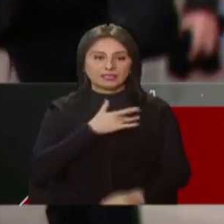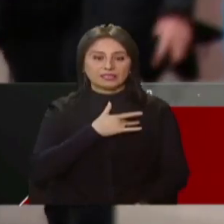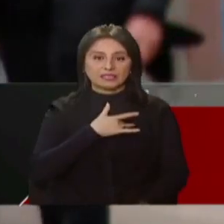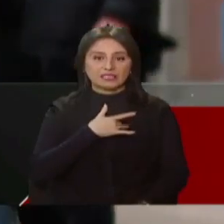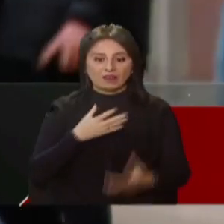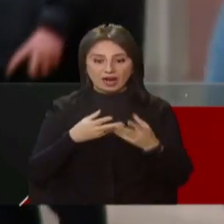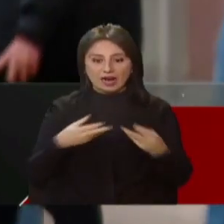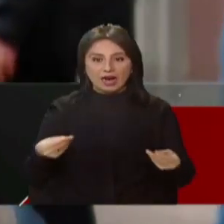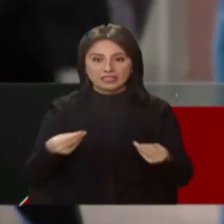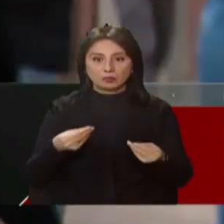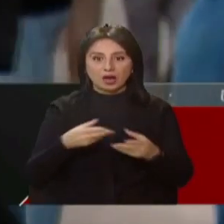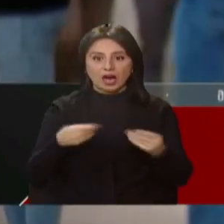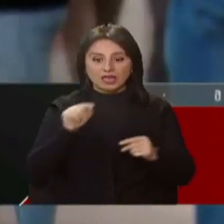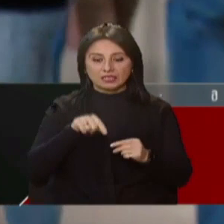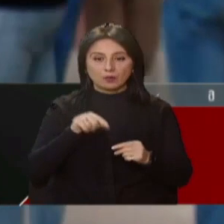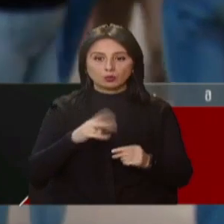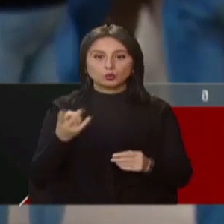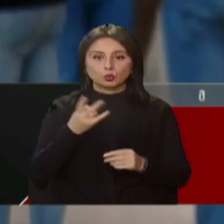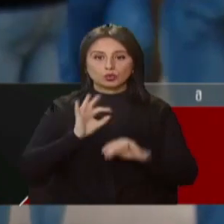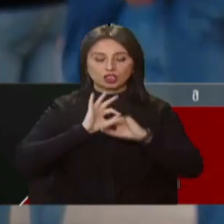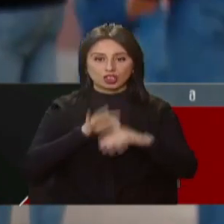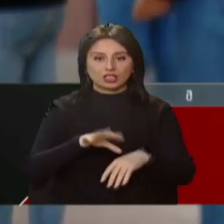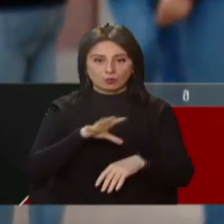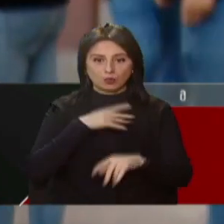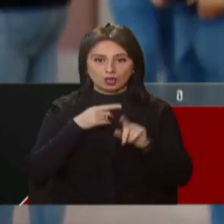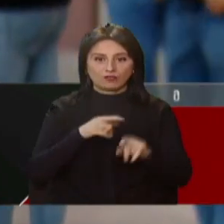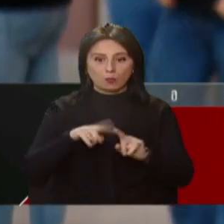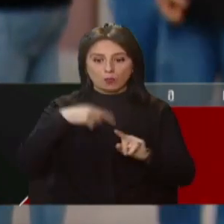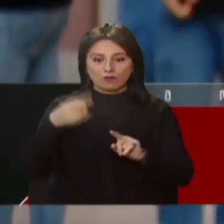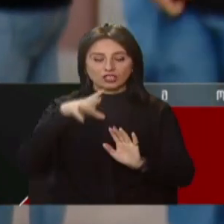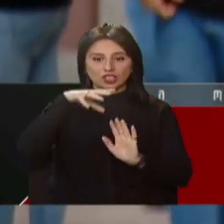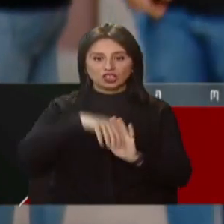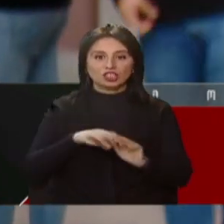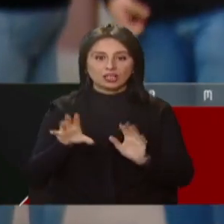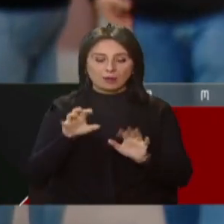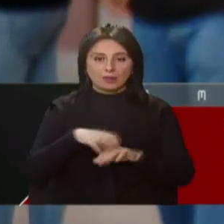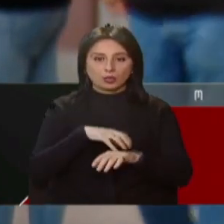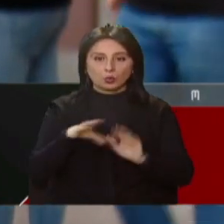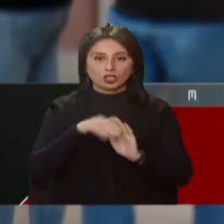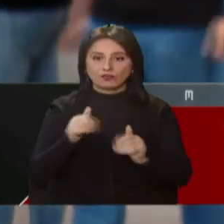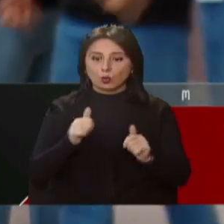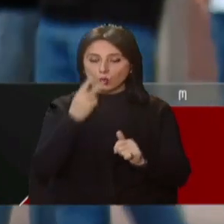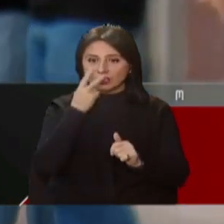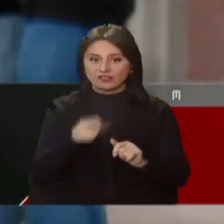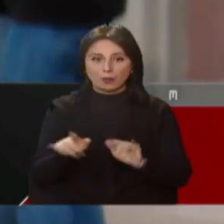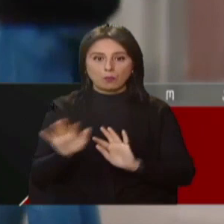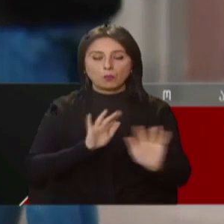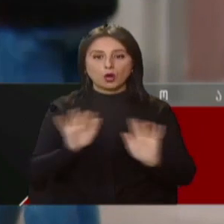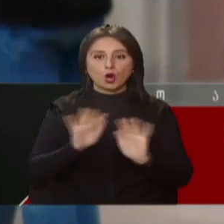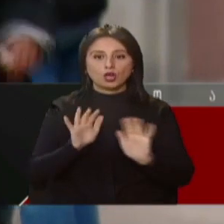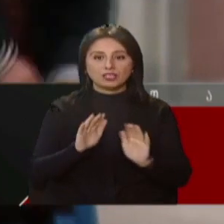სავარაუდოდ გაზაფხულში უნდა ჩატარებულიყო მომდევნო შიდა პარტიული არჩევნები, თუმცა როგორც ხედავთ ამ